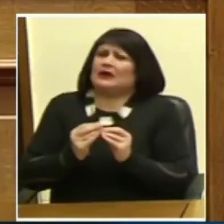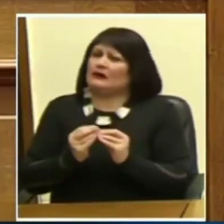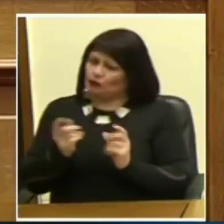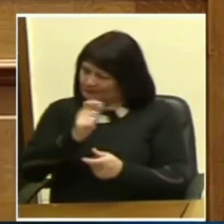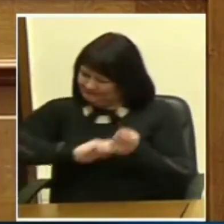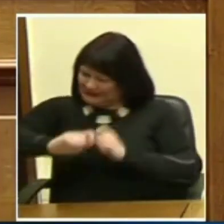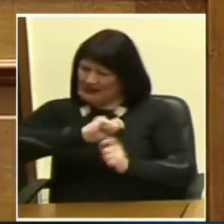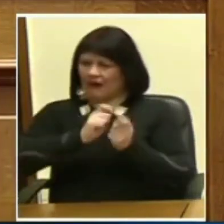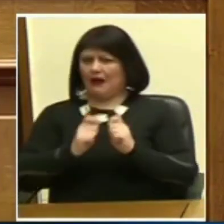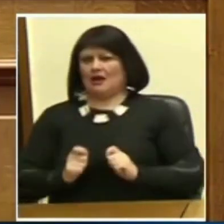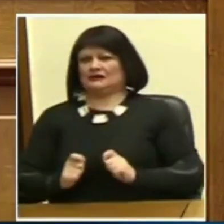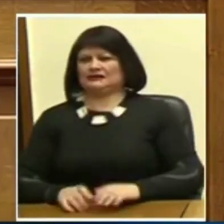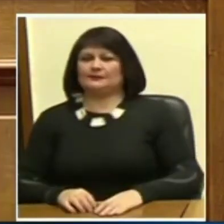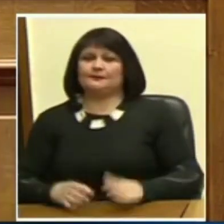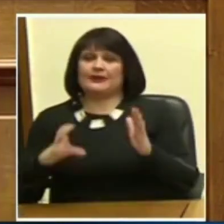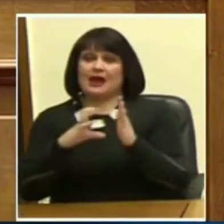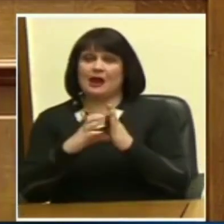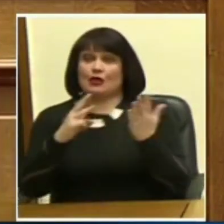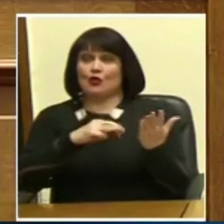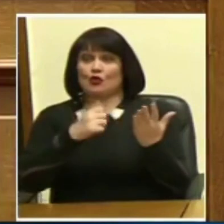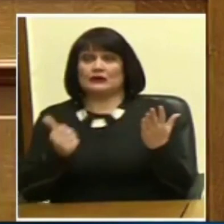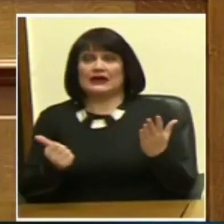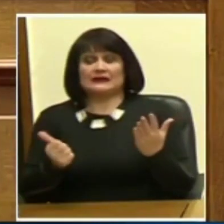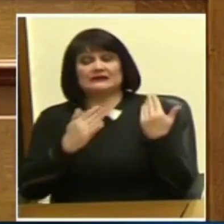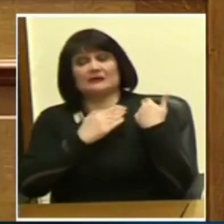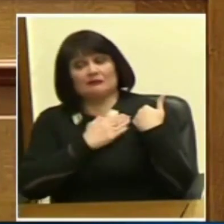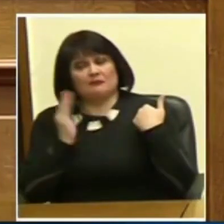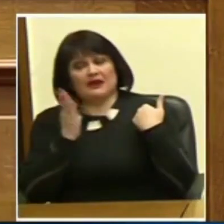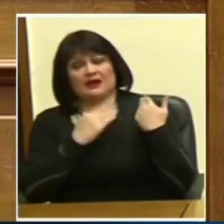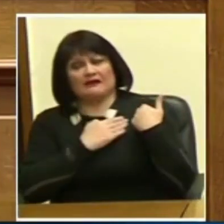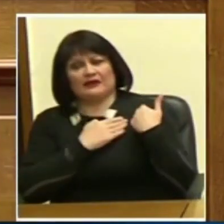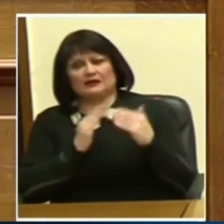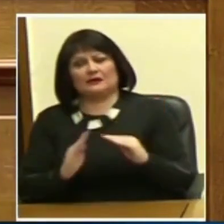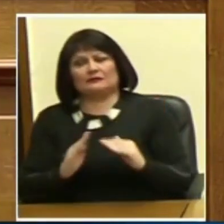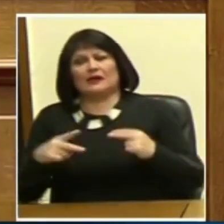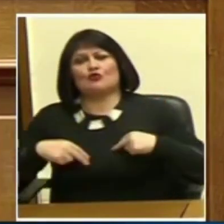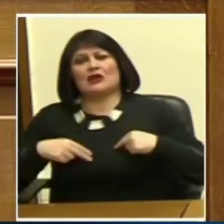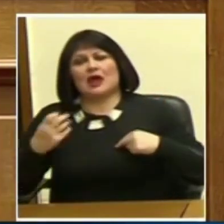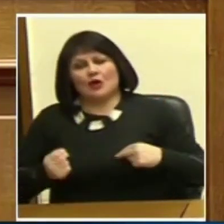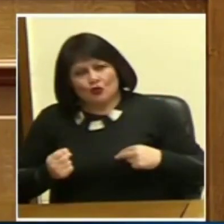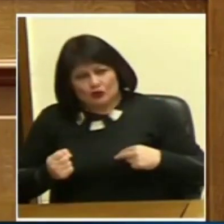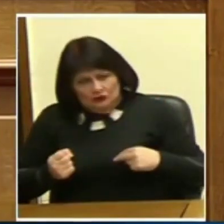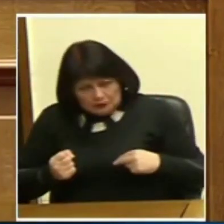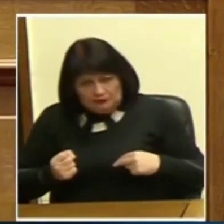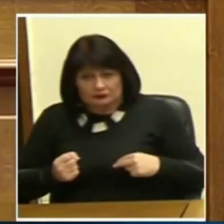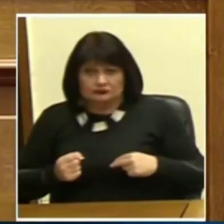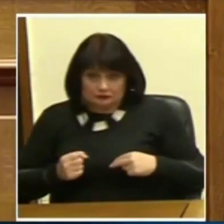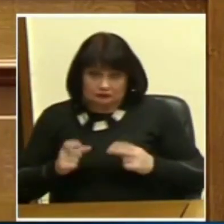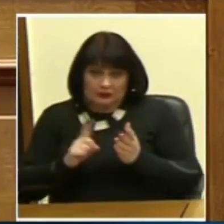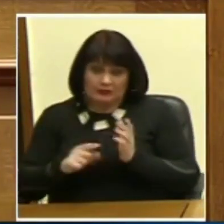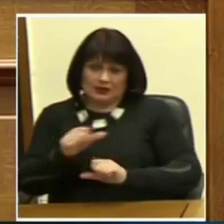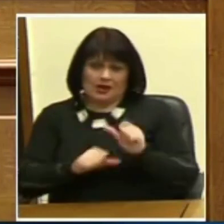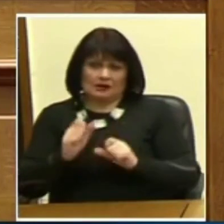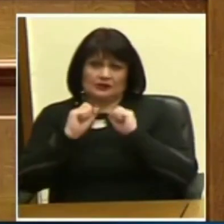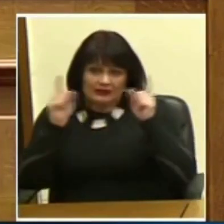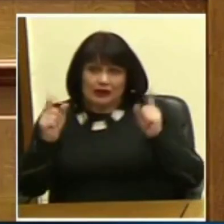άμεσα να αλλάξει το άρθρο 86 για την ποινική ευθύνη των υπουργών, ενώ επιτέλους πρέπει να ανοίξει και το θέμα των